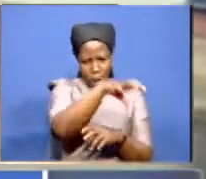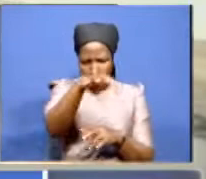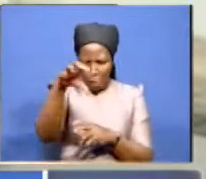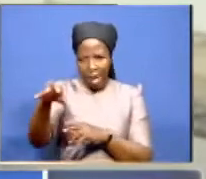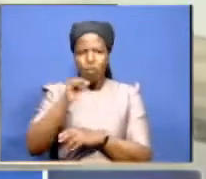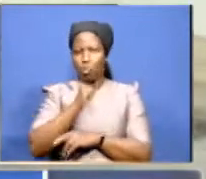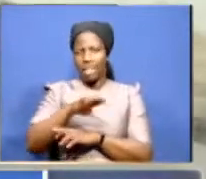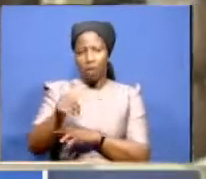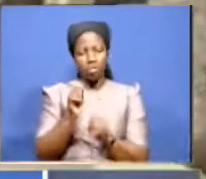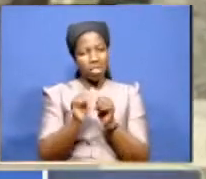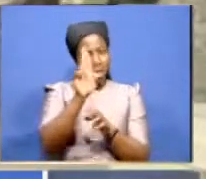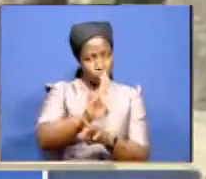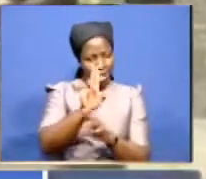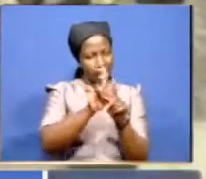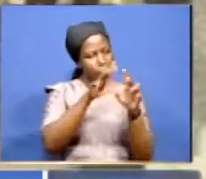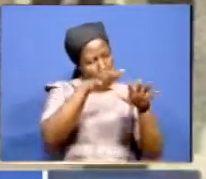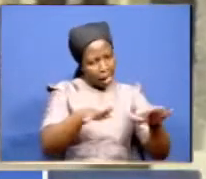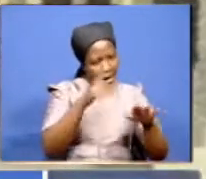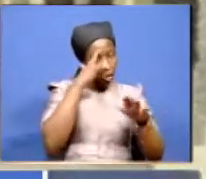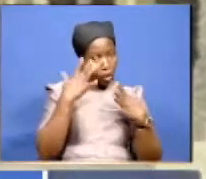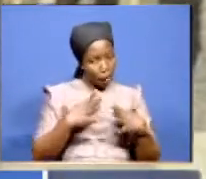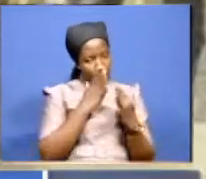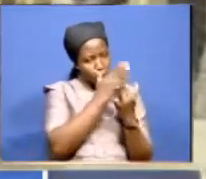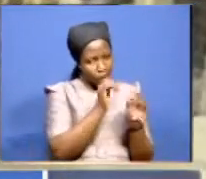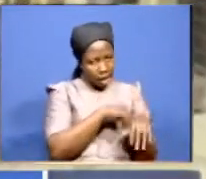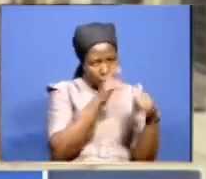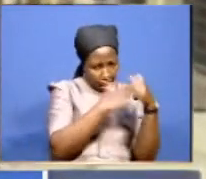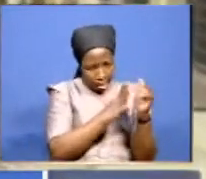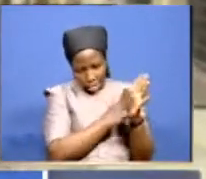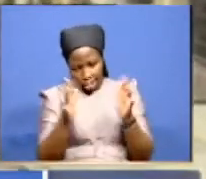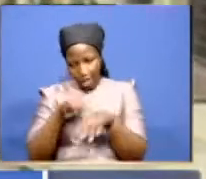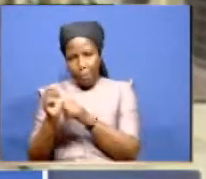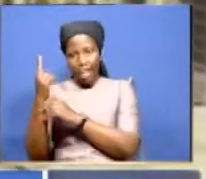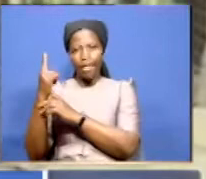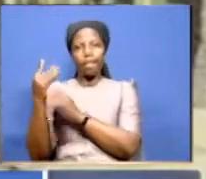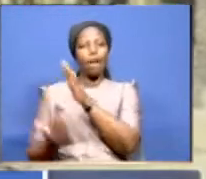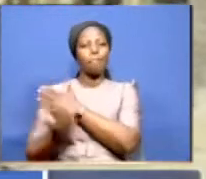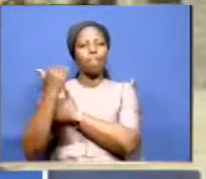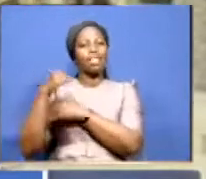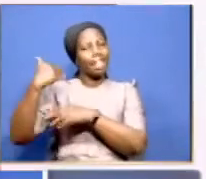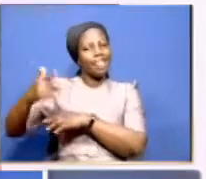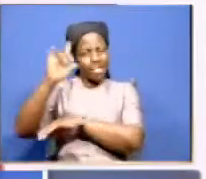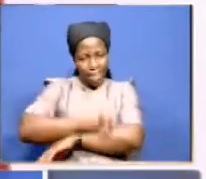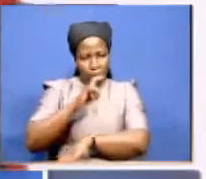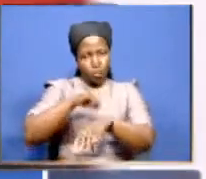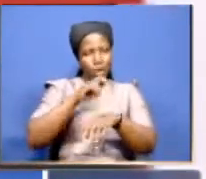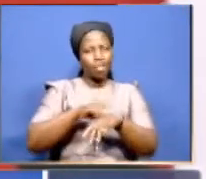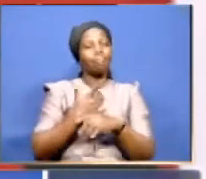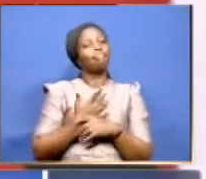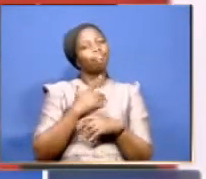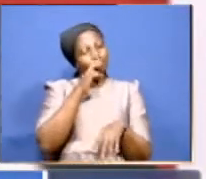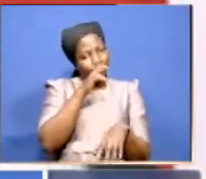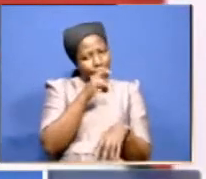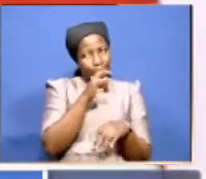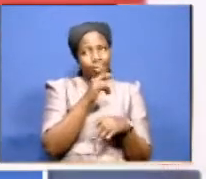zitakazotumika kama soko kwa wakazi kati ya saa 3 na saa 5 asubuhi kila siku wakati wa kipindi cha kutotoka nje. Eneo la kwanza